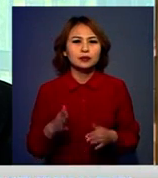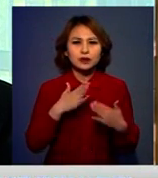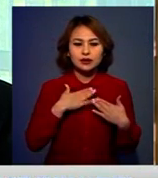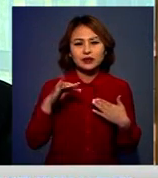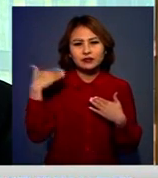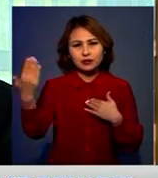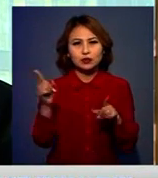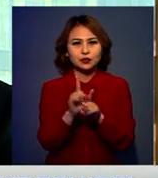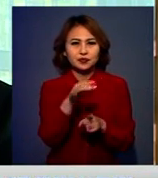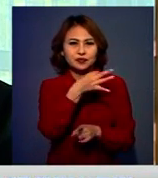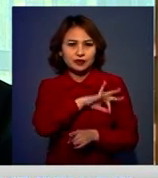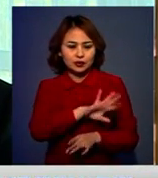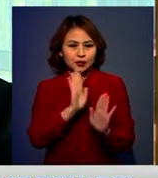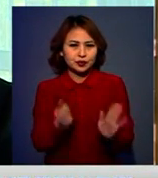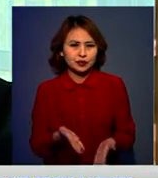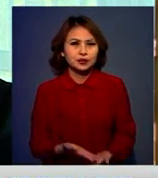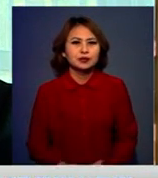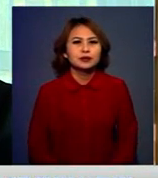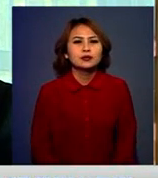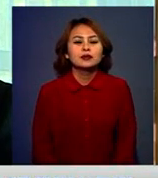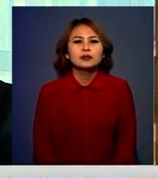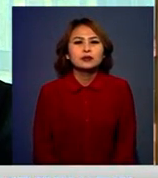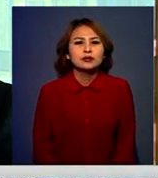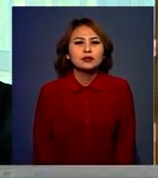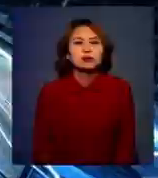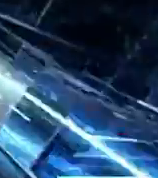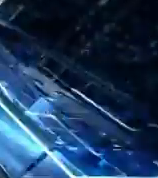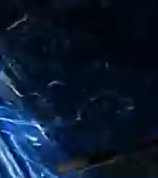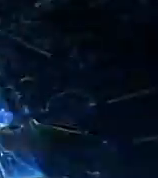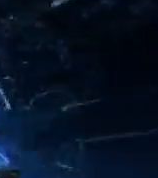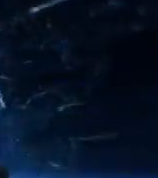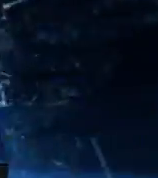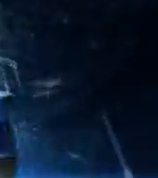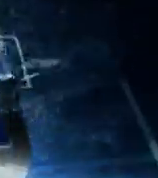де жалпы үлкен пайдасы тиеді деген ойдамыз.